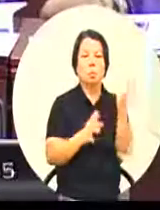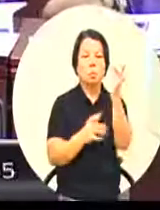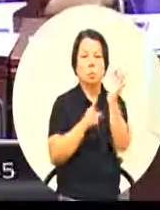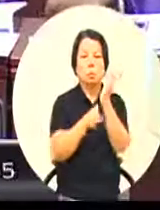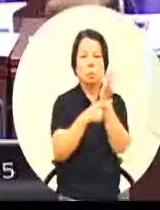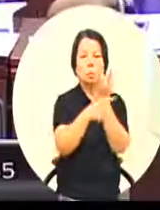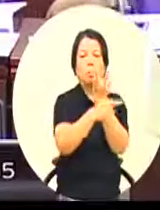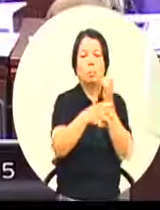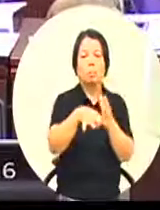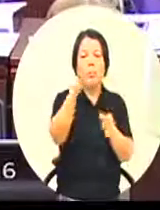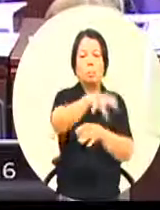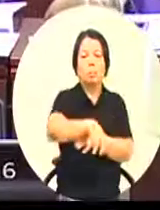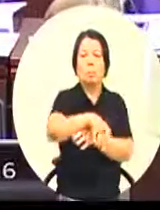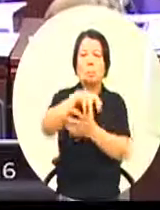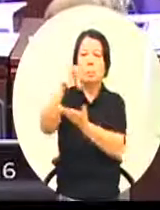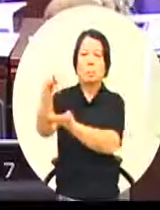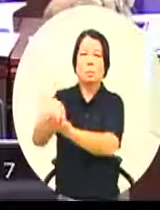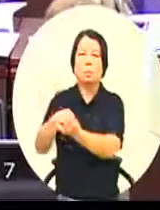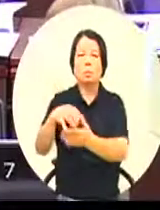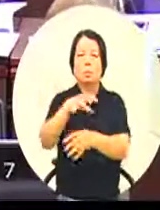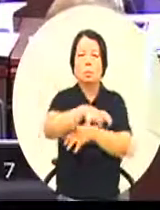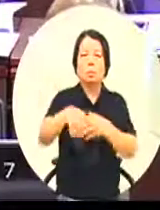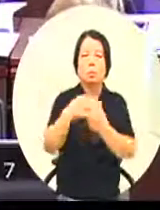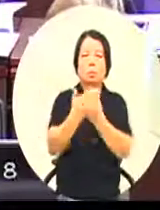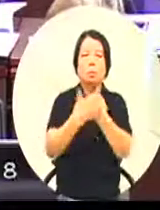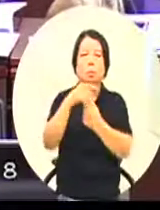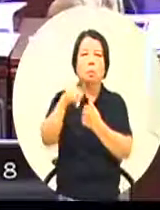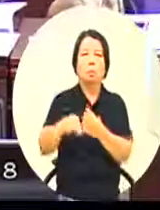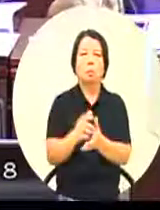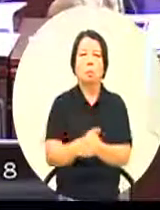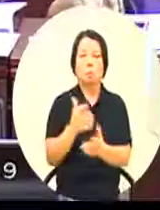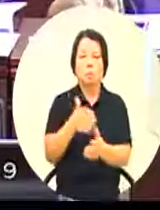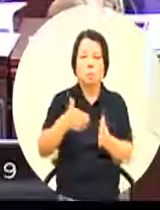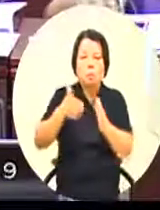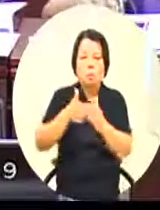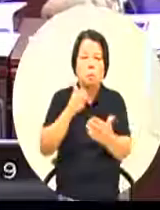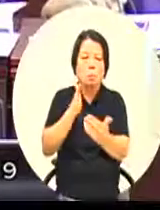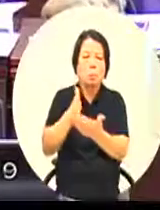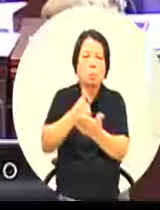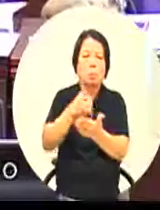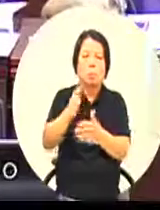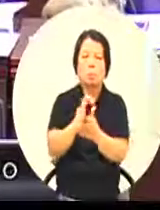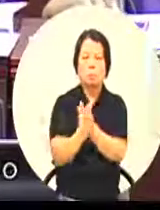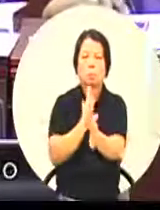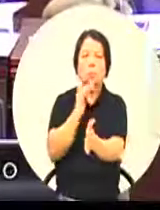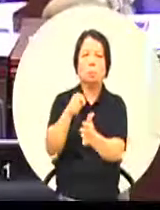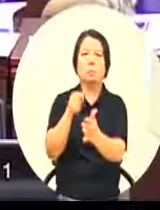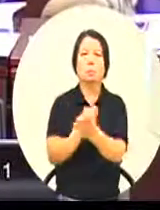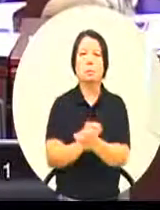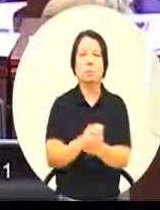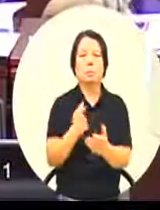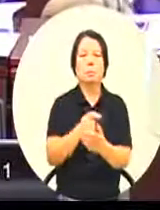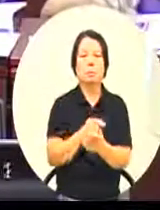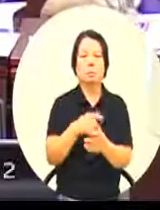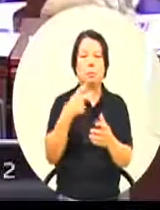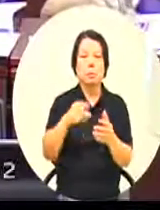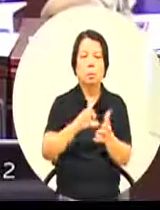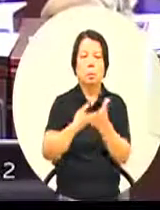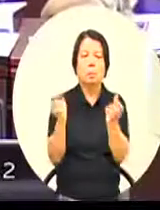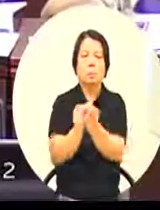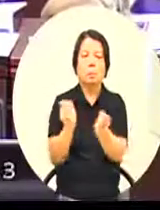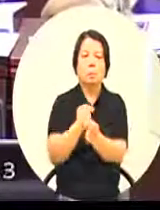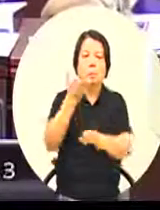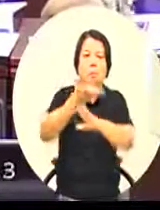个这个环保局的这个放置场的时候，发现根本进不去，因为都排队也进不去。后来又开了临时的安置